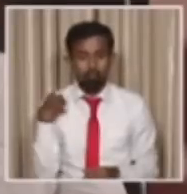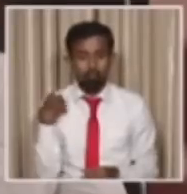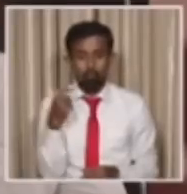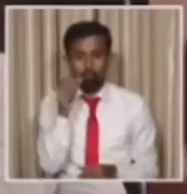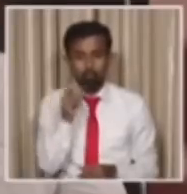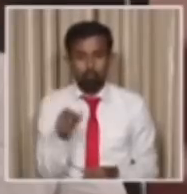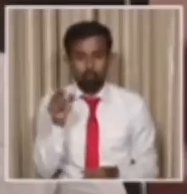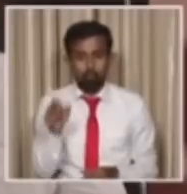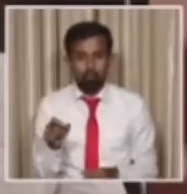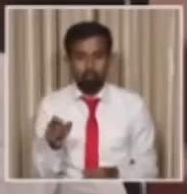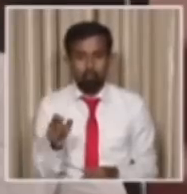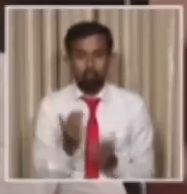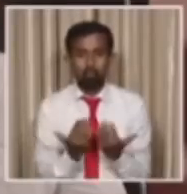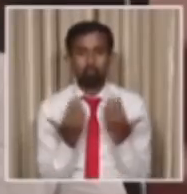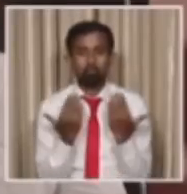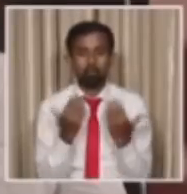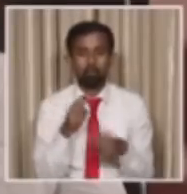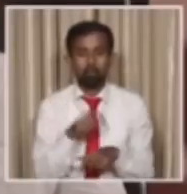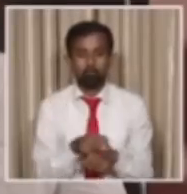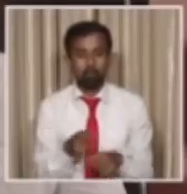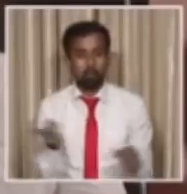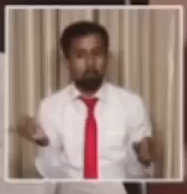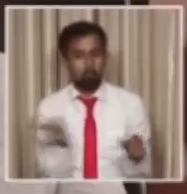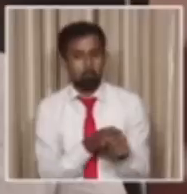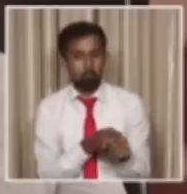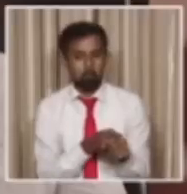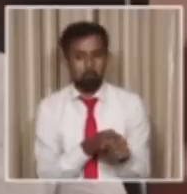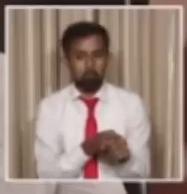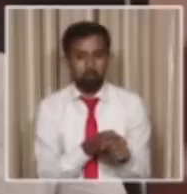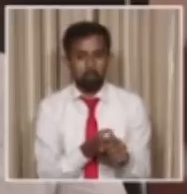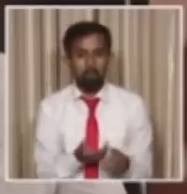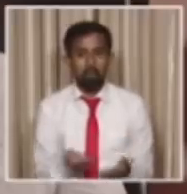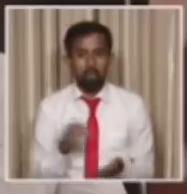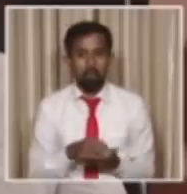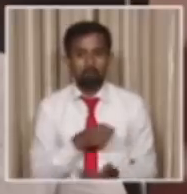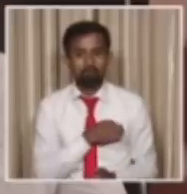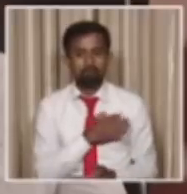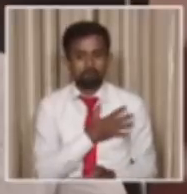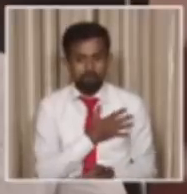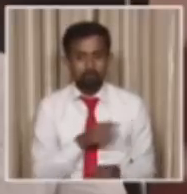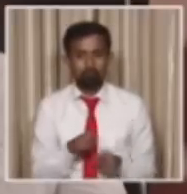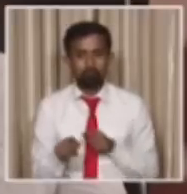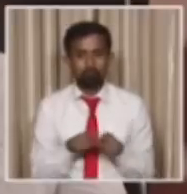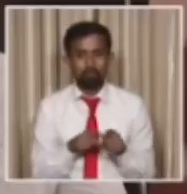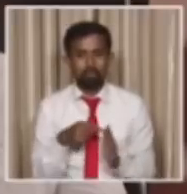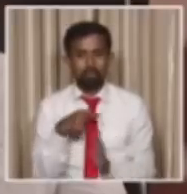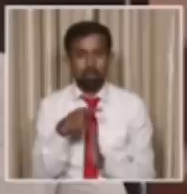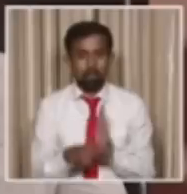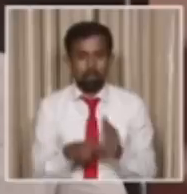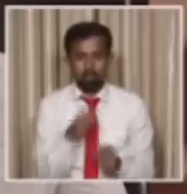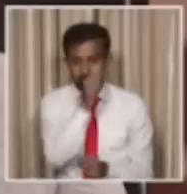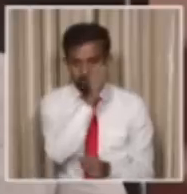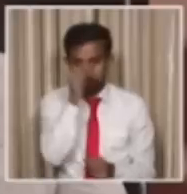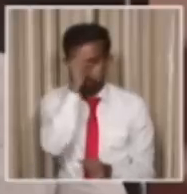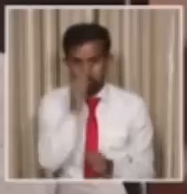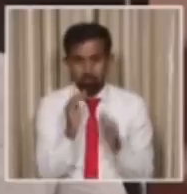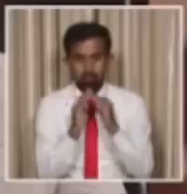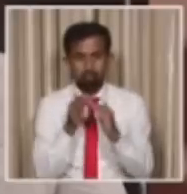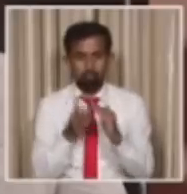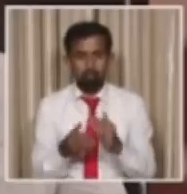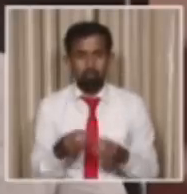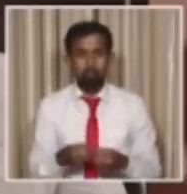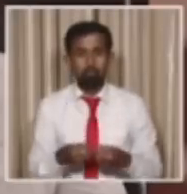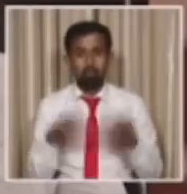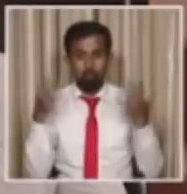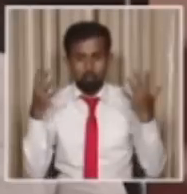භක්තිකයන් ආගම අධහන අවස්ථාවේදී ඝාතනය කිරීමට ප්‍රති ප්‍රහාරයක් ලෙස ශ්‍රී ලංකාවේ කතෝලික පල්ලිවලට ප්‍රහාරයක්